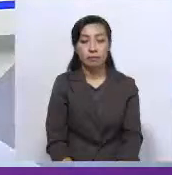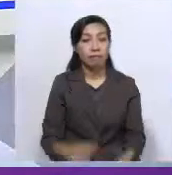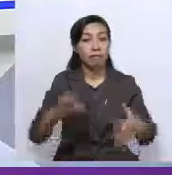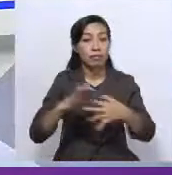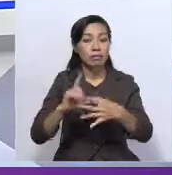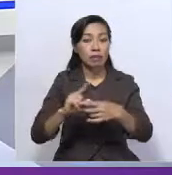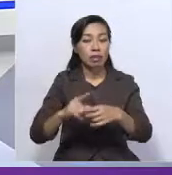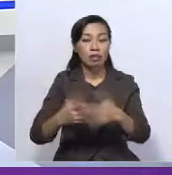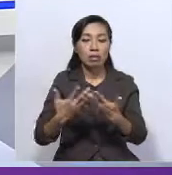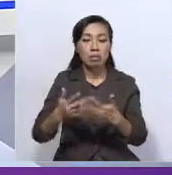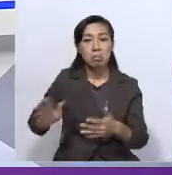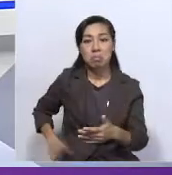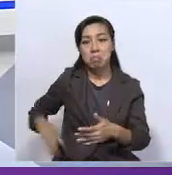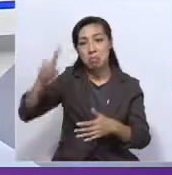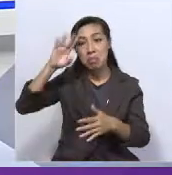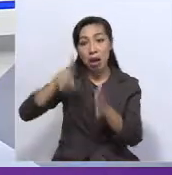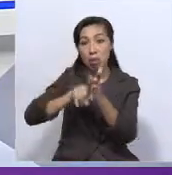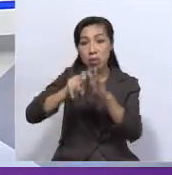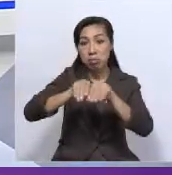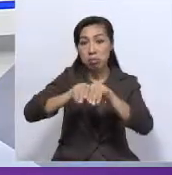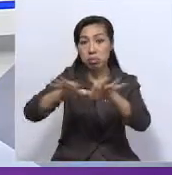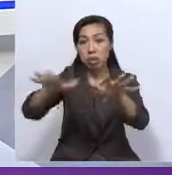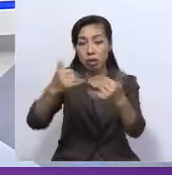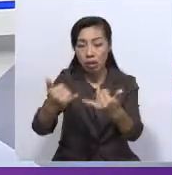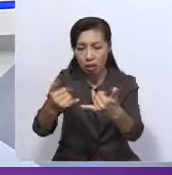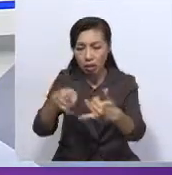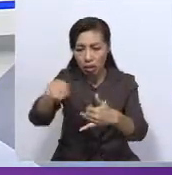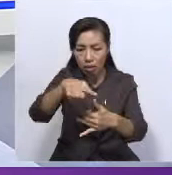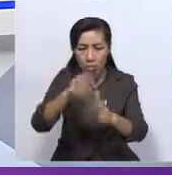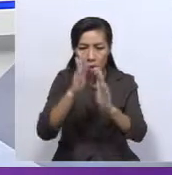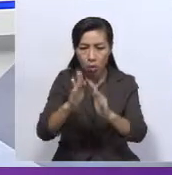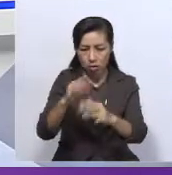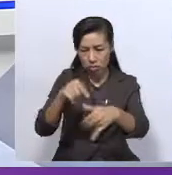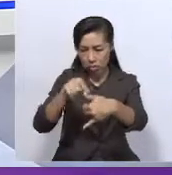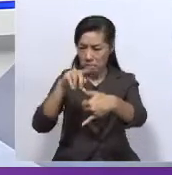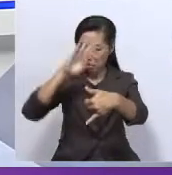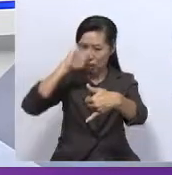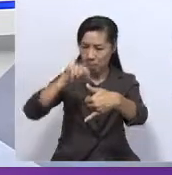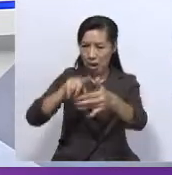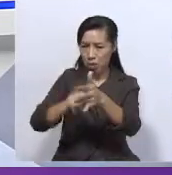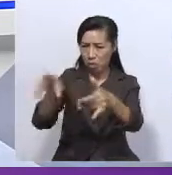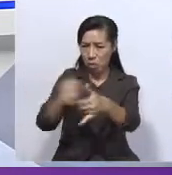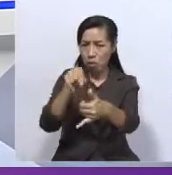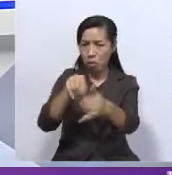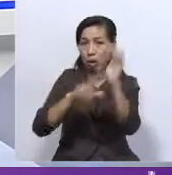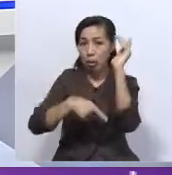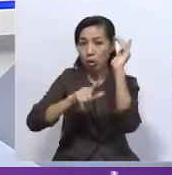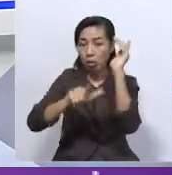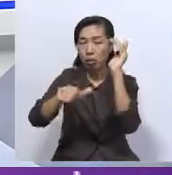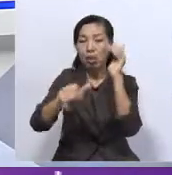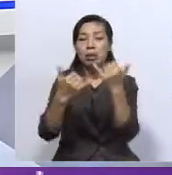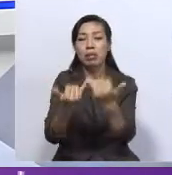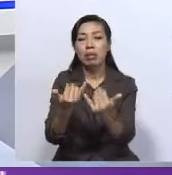ส่วนสถานการณ์การระบาดของโรคพิษสุนัขบ้าล่าสุดนะคะผู้ป่วยค่ะที่สงสัยว่าเป็นโรคพิษสุนัขบ้าที่จังหวัดพัทลุงก็เ